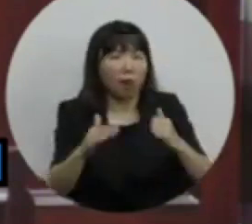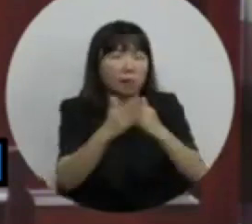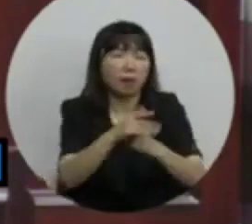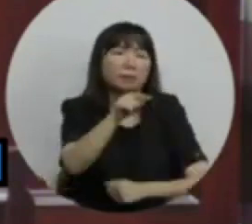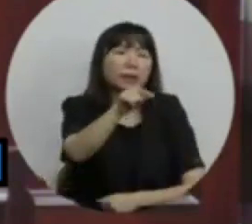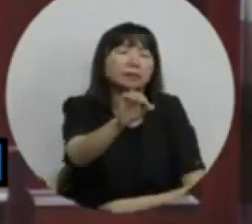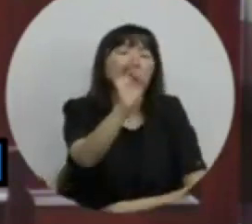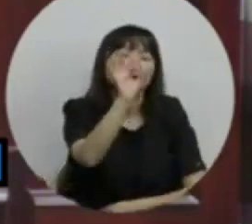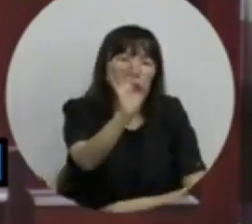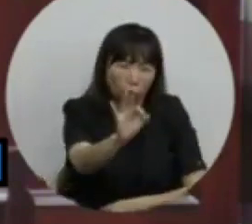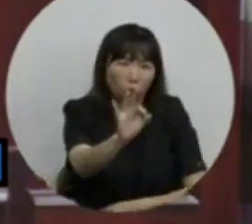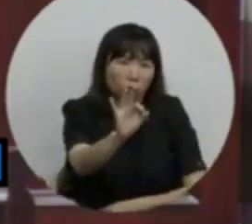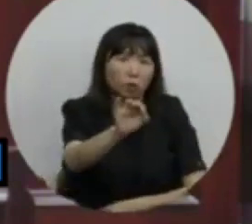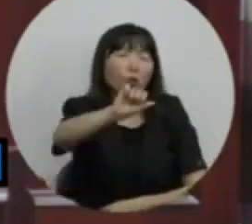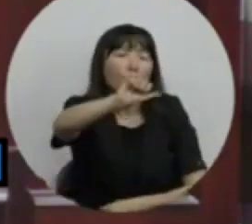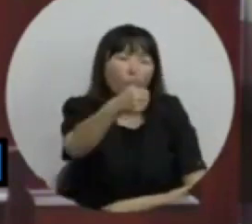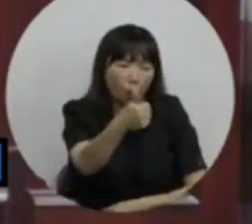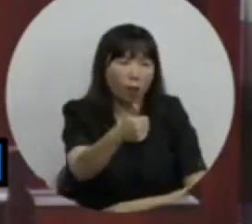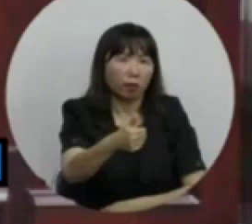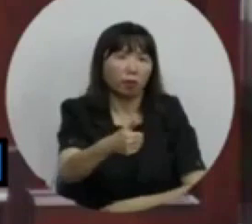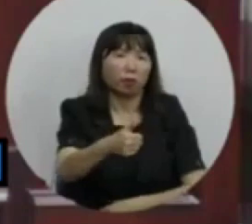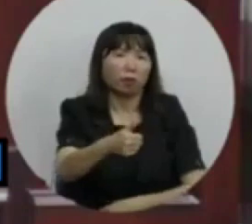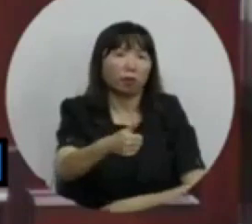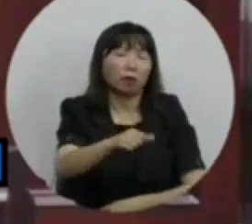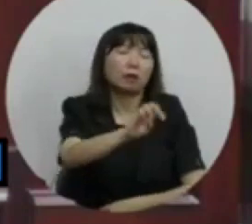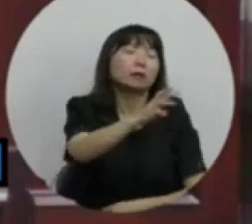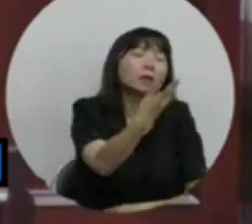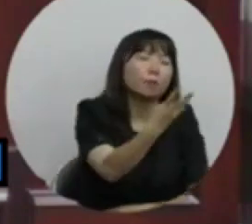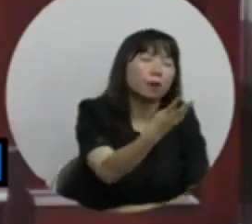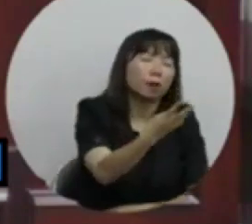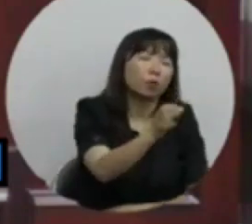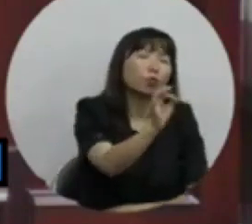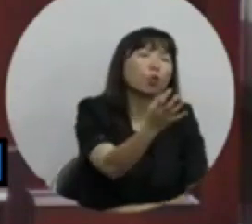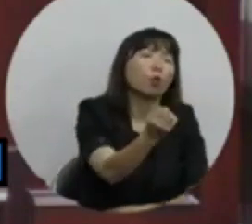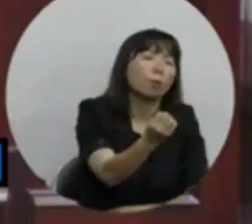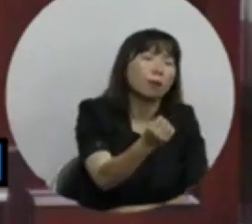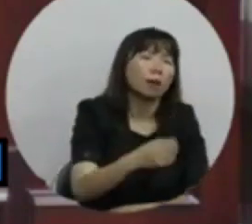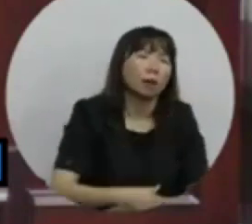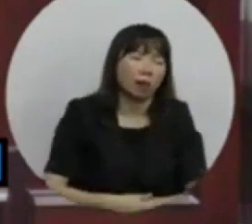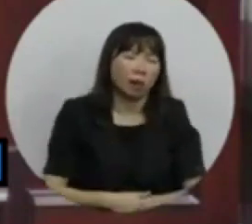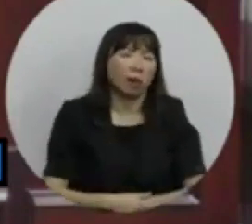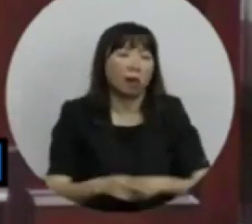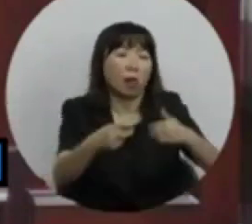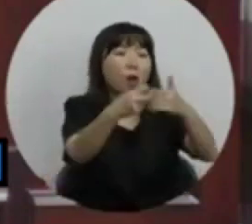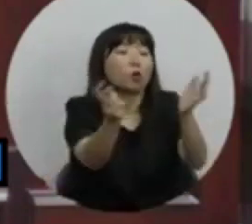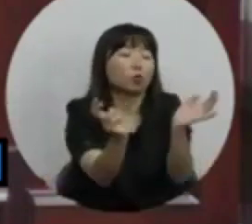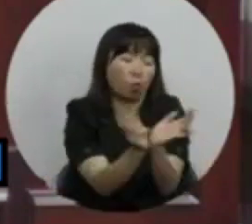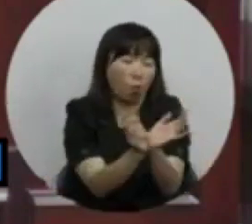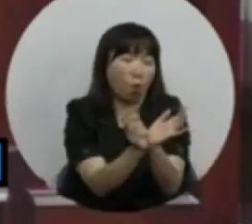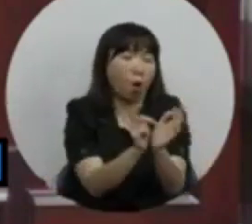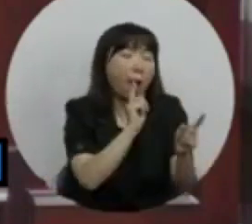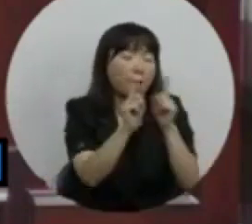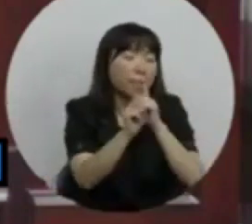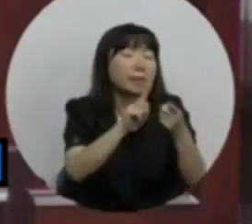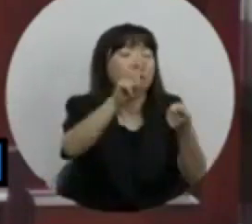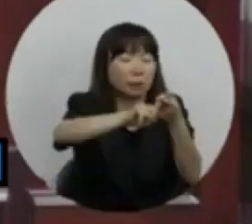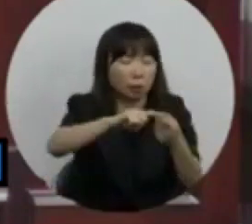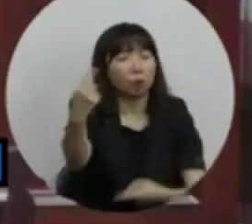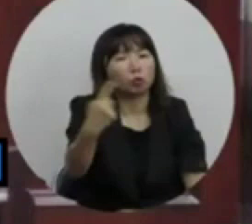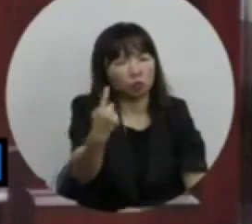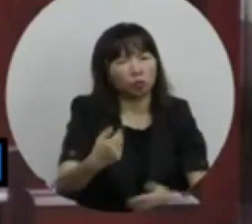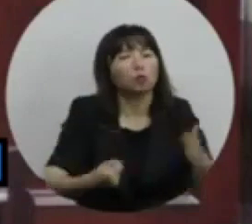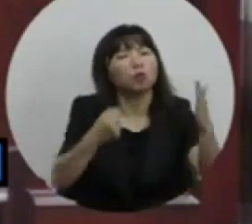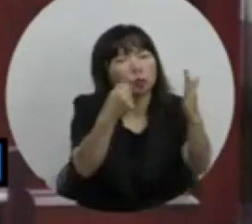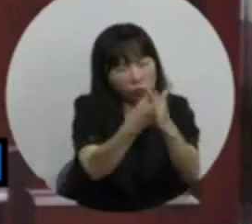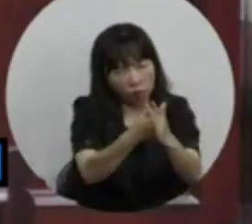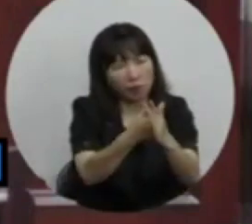금액을 500원으로 합니까? 300원으로 합니까? 그래서 동호인들이 말씀하셔서 1000원으로 정한